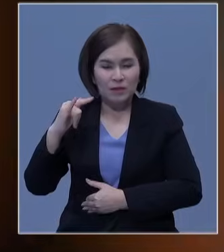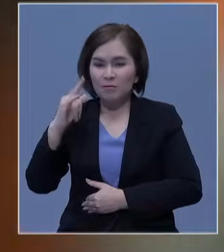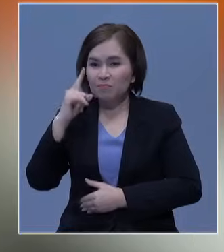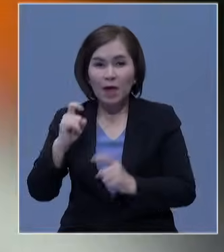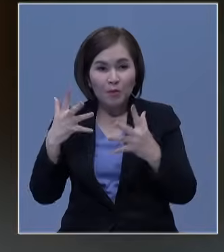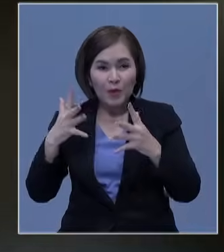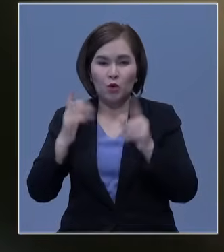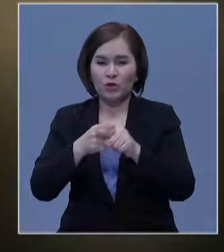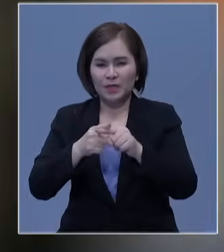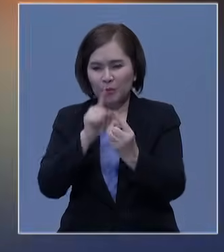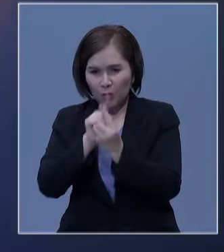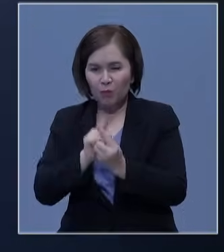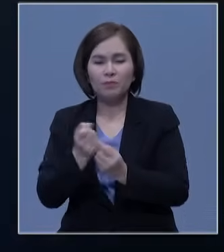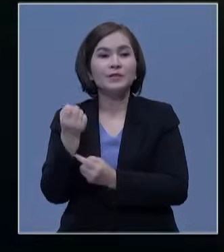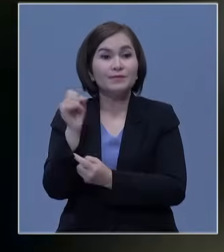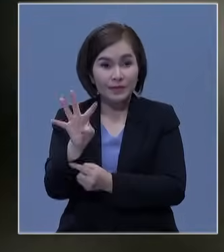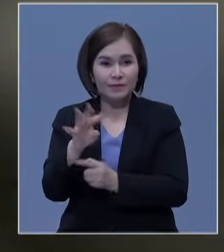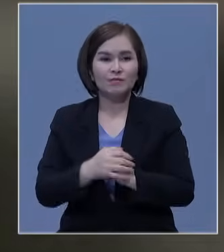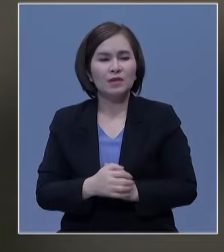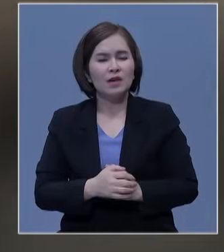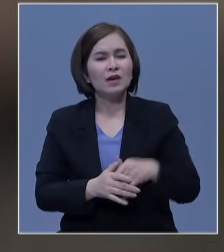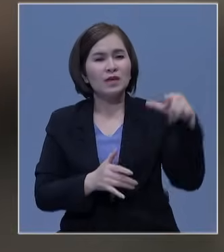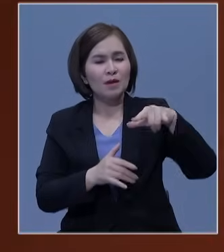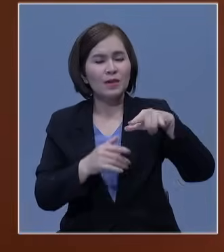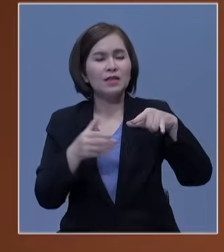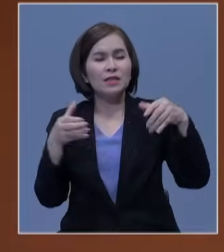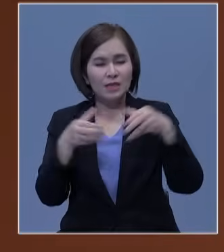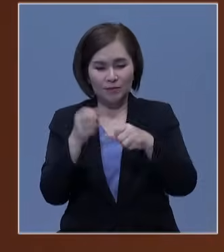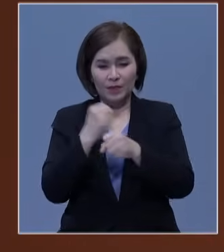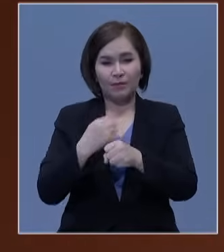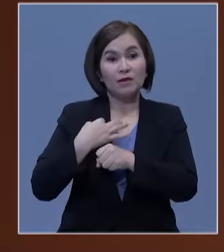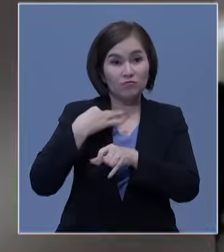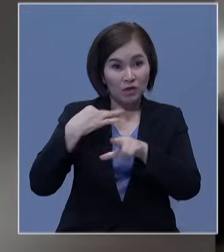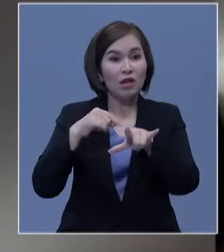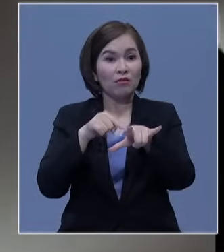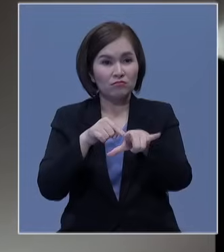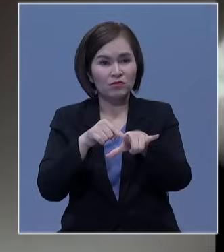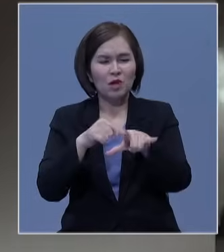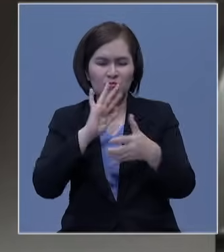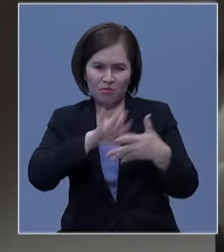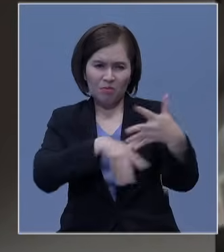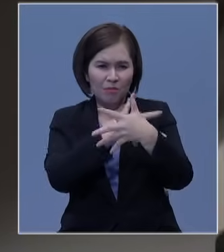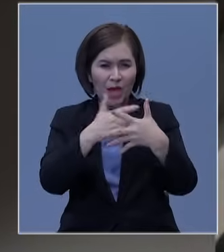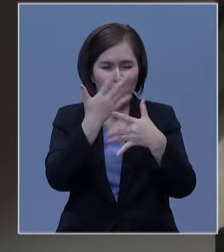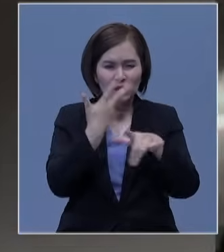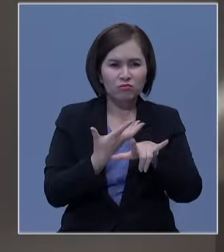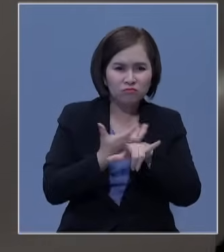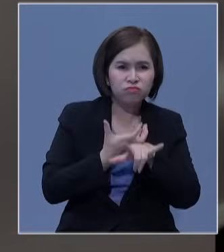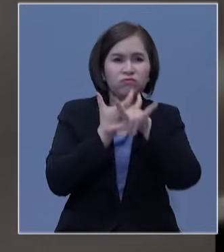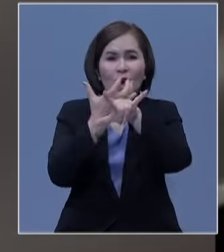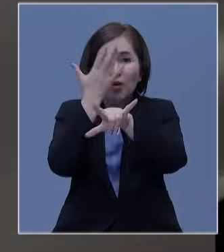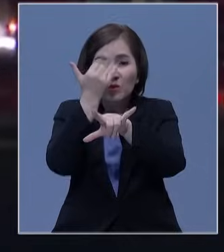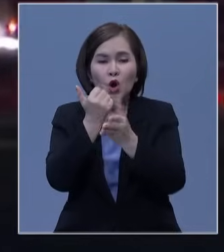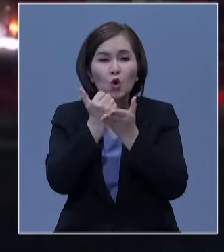จ็บเล็กน้อย14คนส่วนเครื่องบินลาดตระเวนของหน่วยยามชายฝั่งนะครับซึ่งจากเดิมมีกำหนดจะเดินทางไปยังจังหวัดนิง